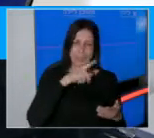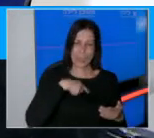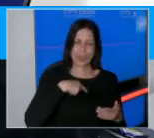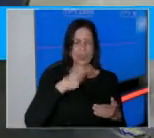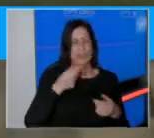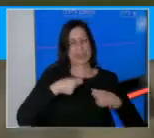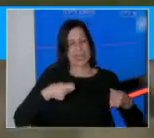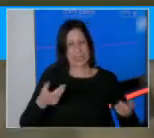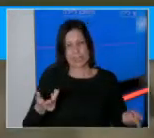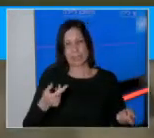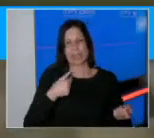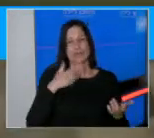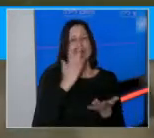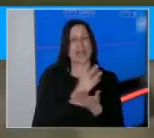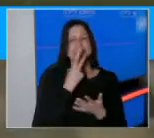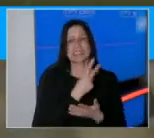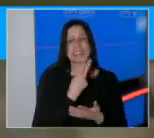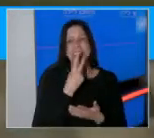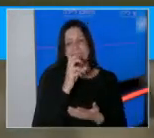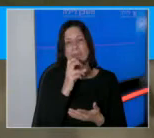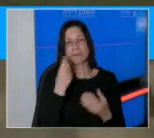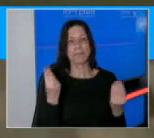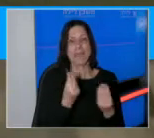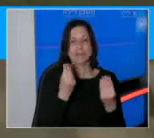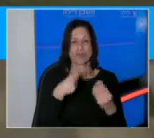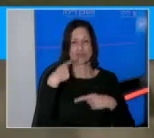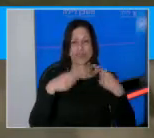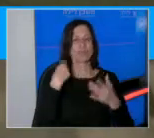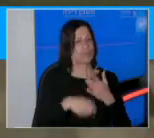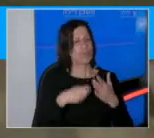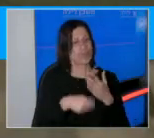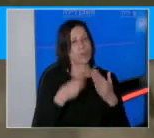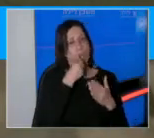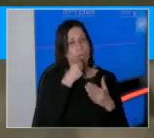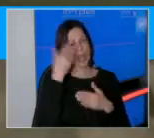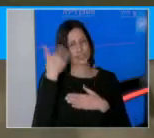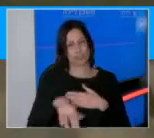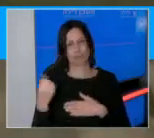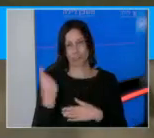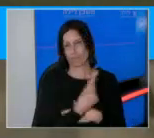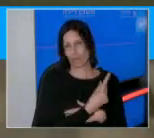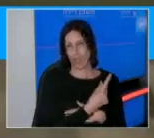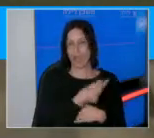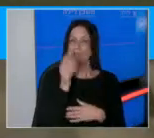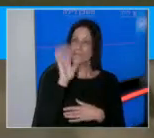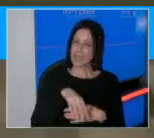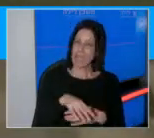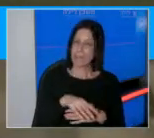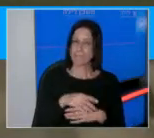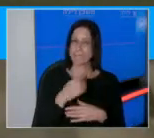הירידים. אנחנו שם כבר 20 ומשהו שנים. אנשים קונים אוכל לסוף שבוע, וגם למהלך